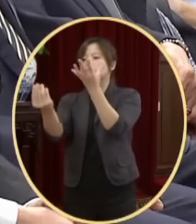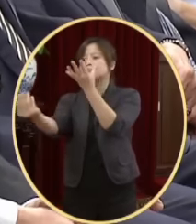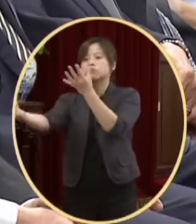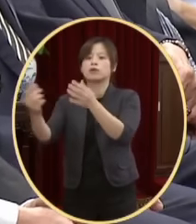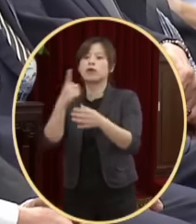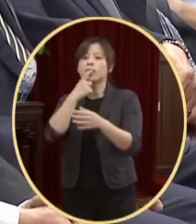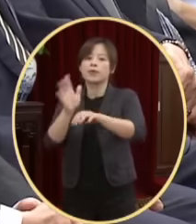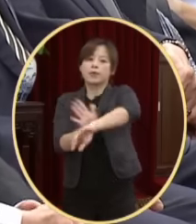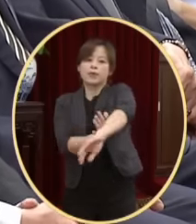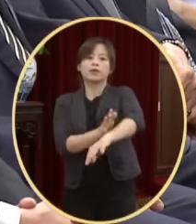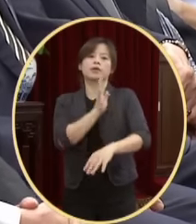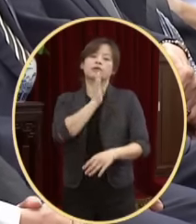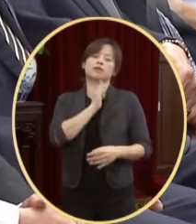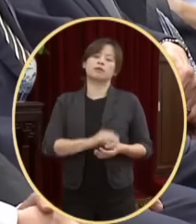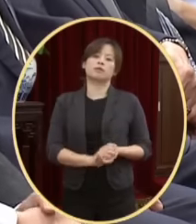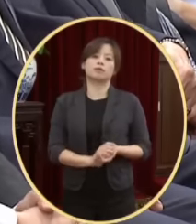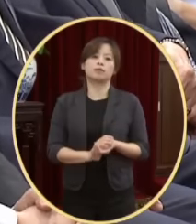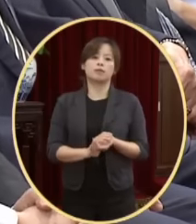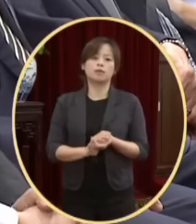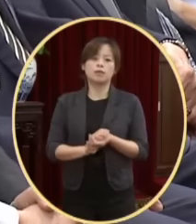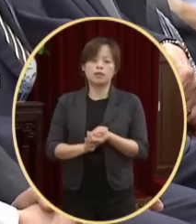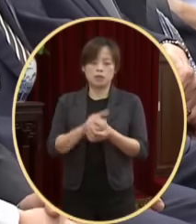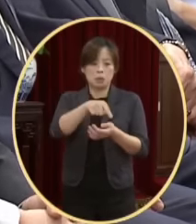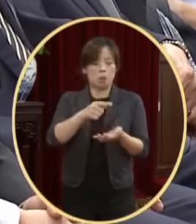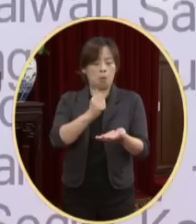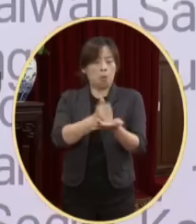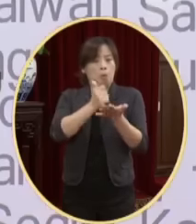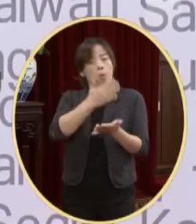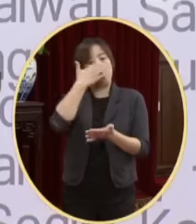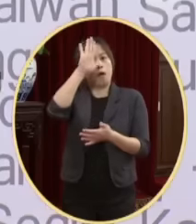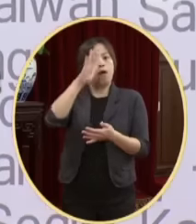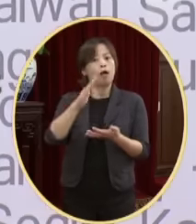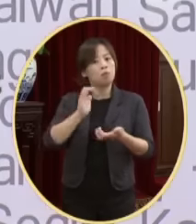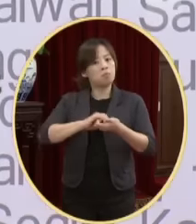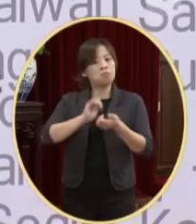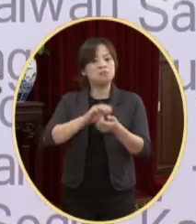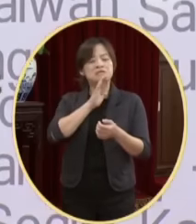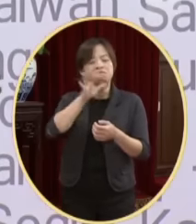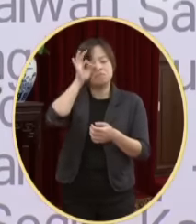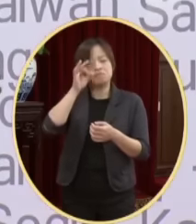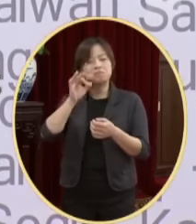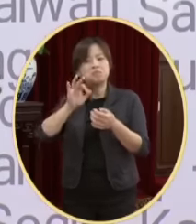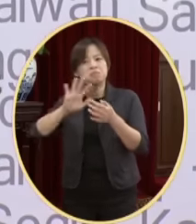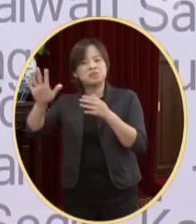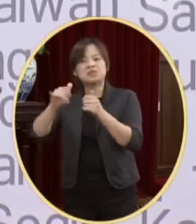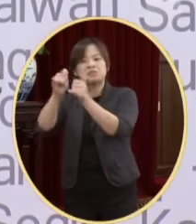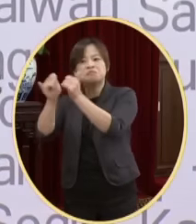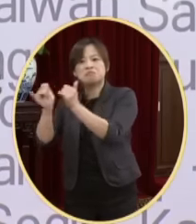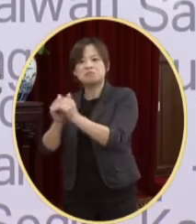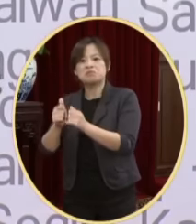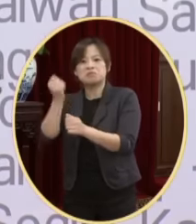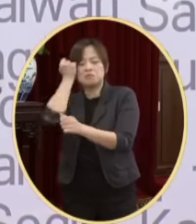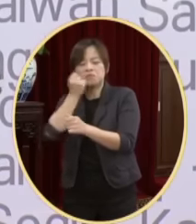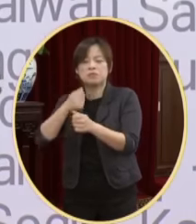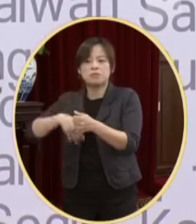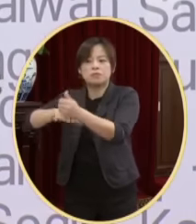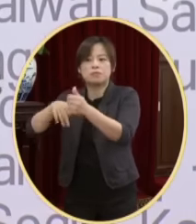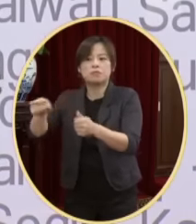缘。一个族群的成功，有很可能是建立在其他族群的苦难之